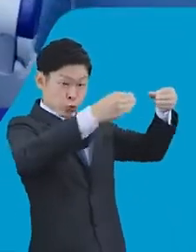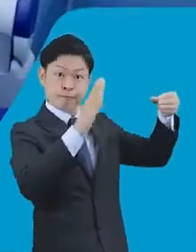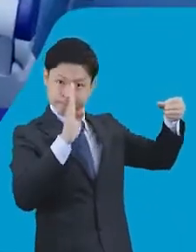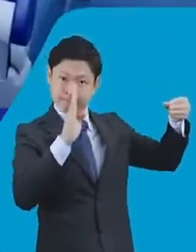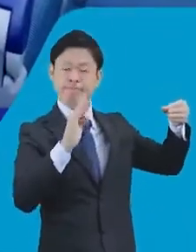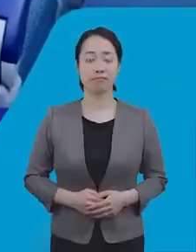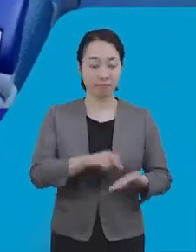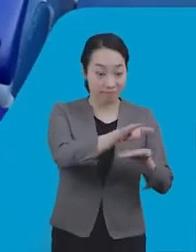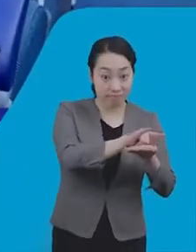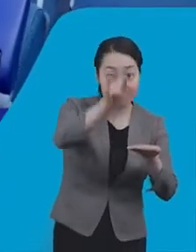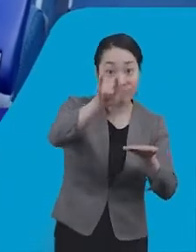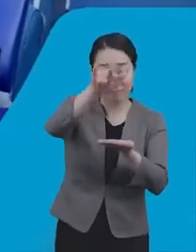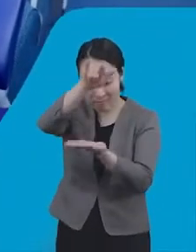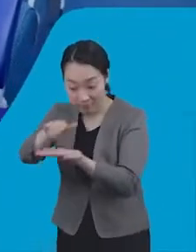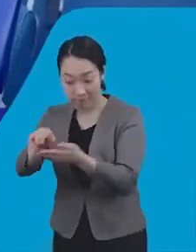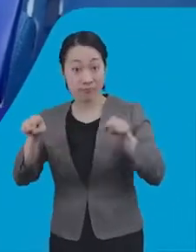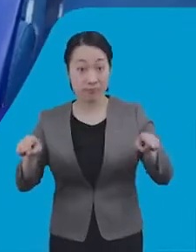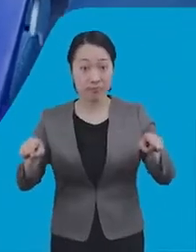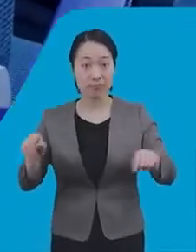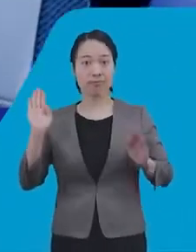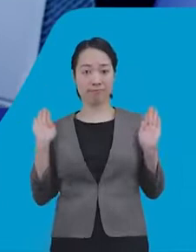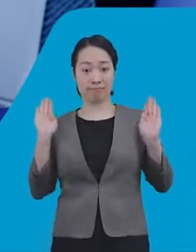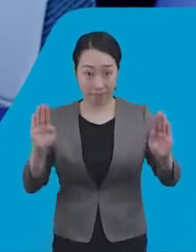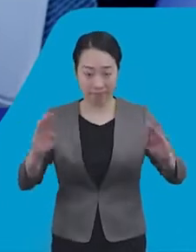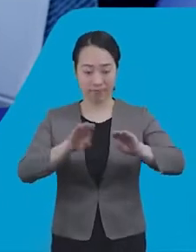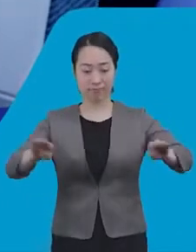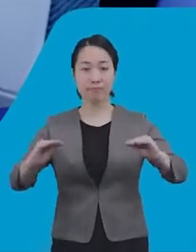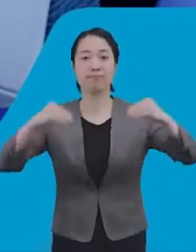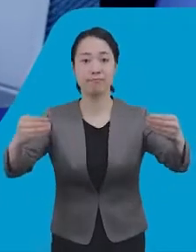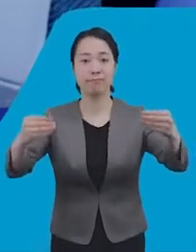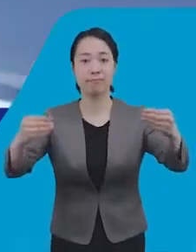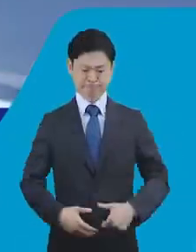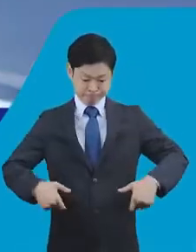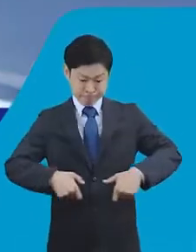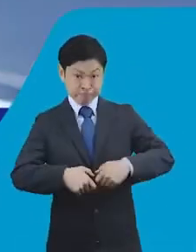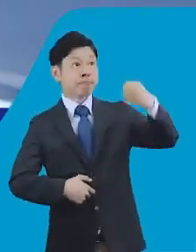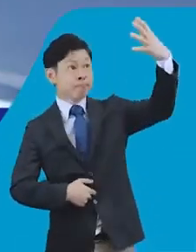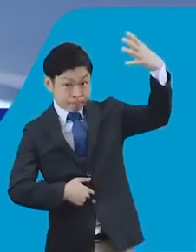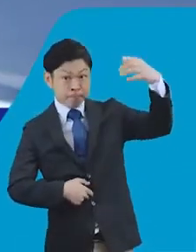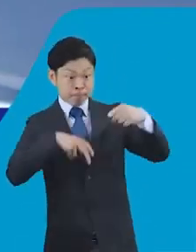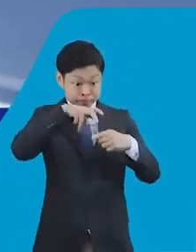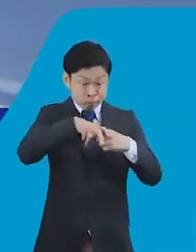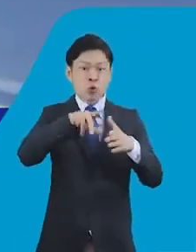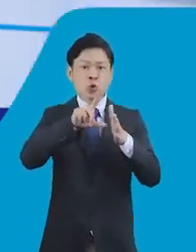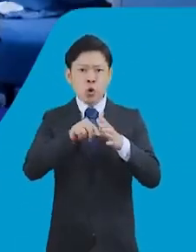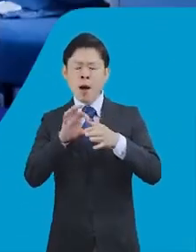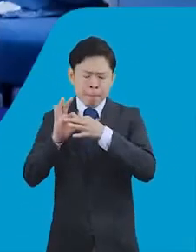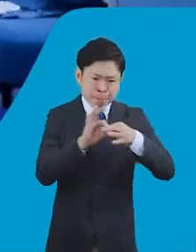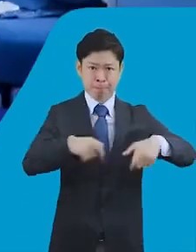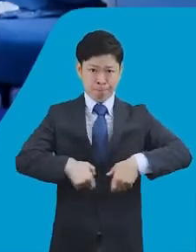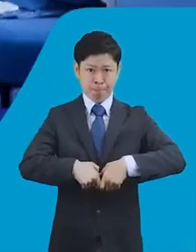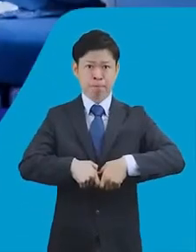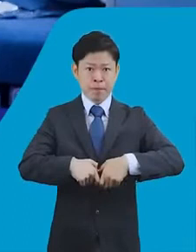の位置にお戻しください。 Return your seat and table to the original position for takeoff and landing。 ベルト着用サイン点灯中並びにお